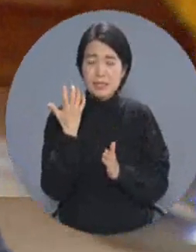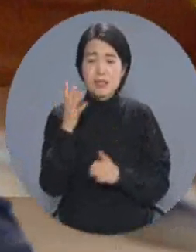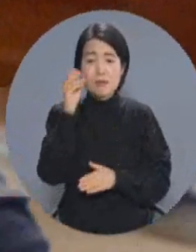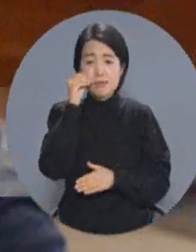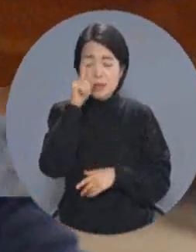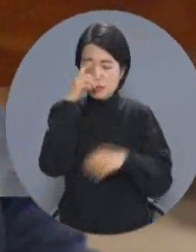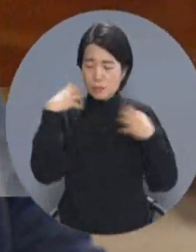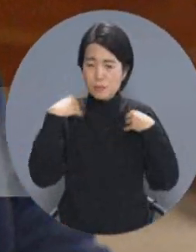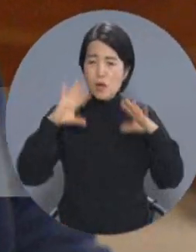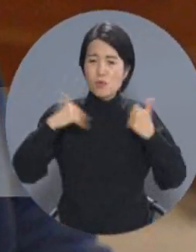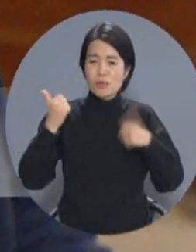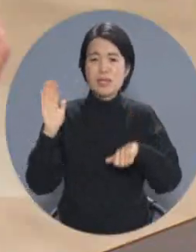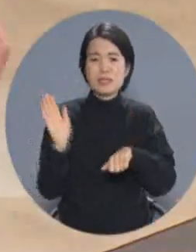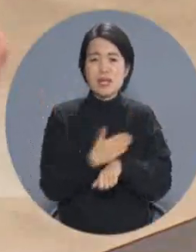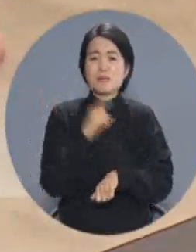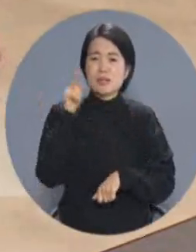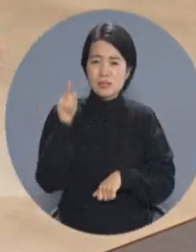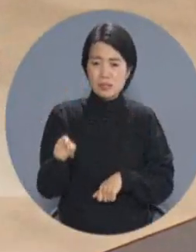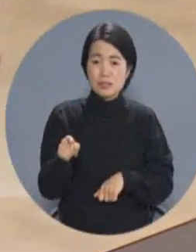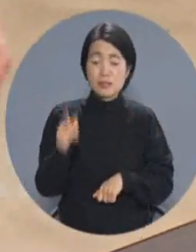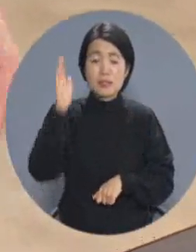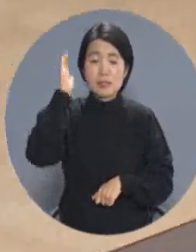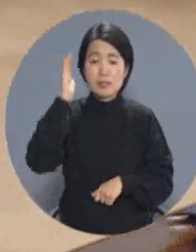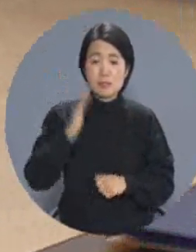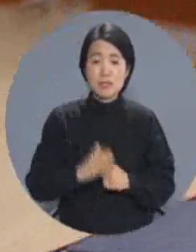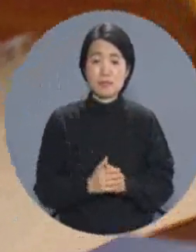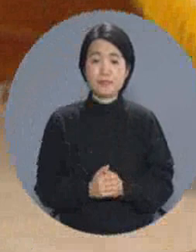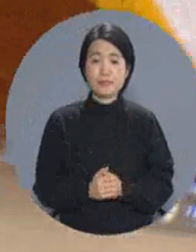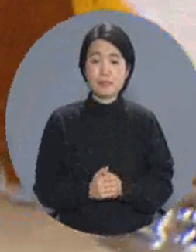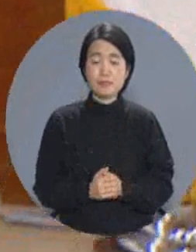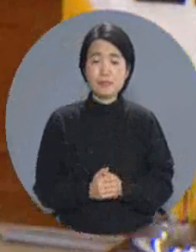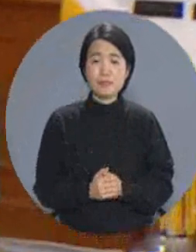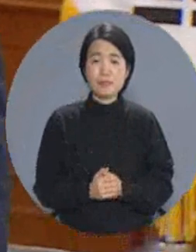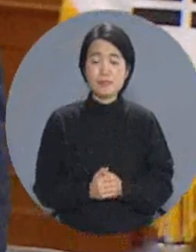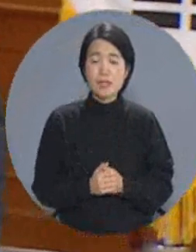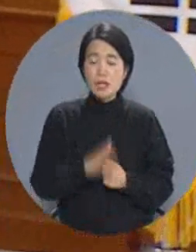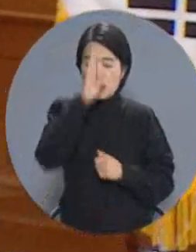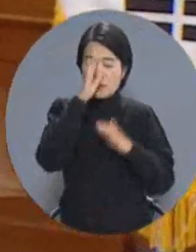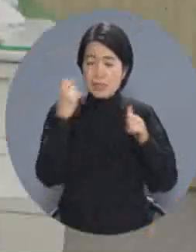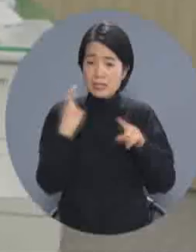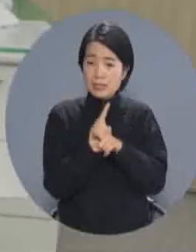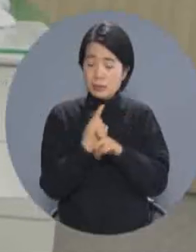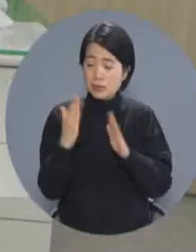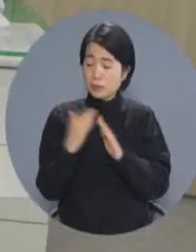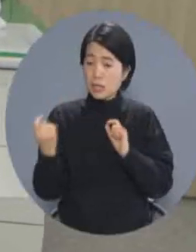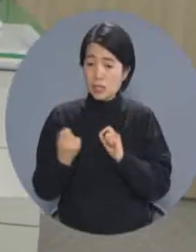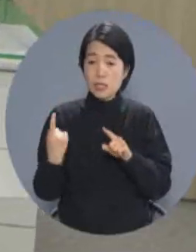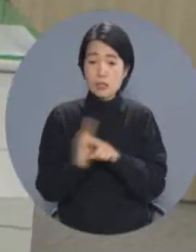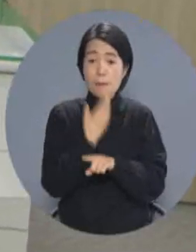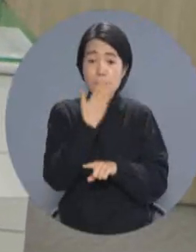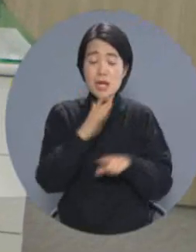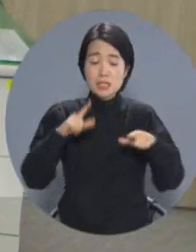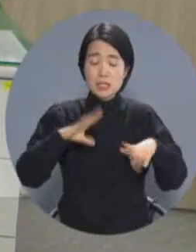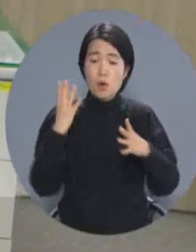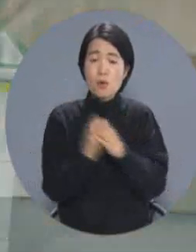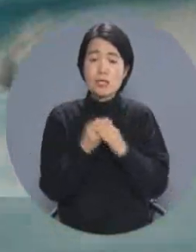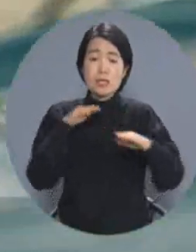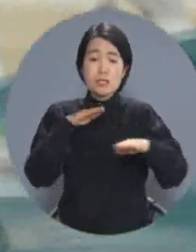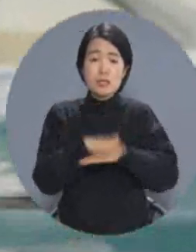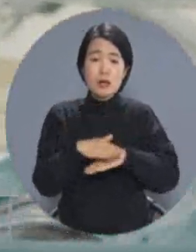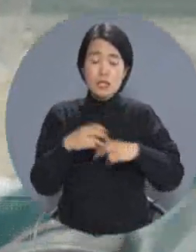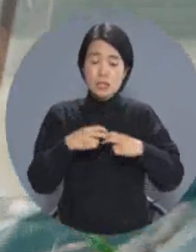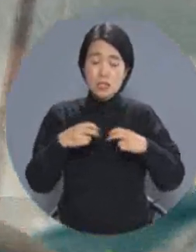정부와 국회의 직무유기로 규정했습니다 환자 치료가 집 근처에서 이루어지는 지역